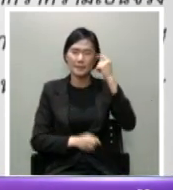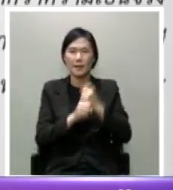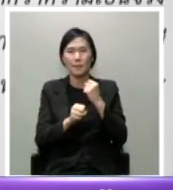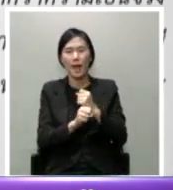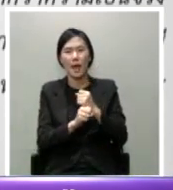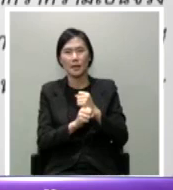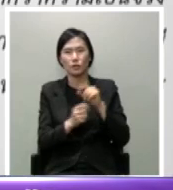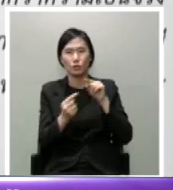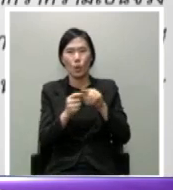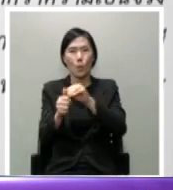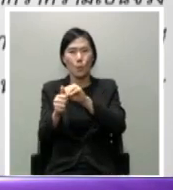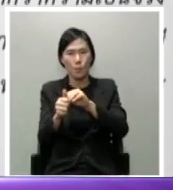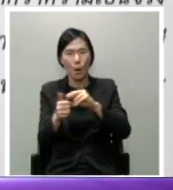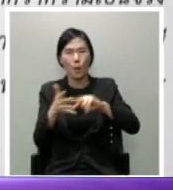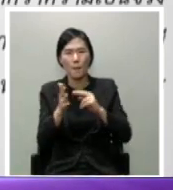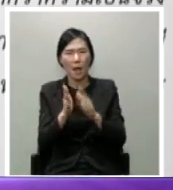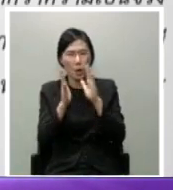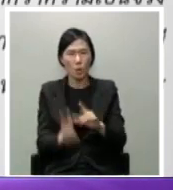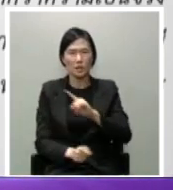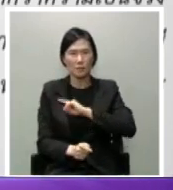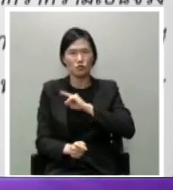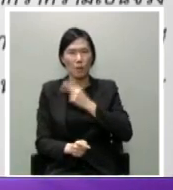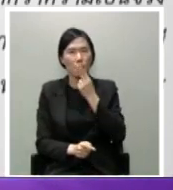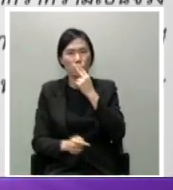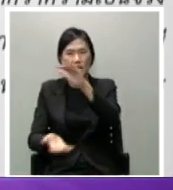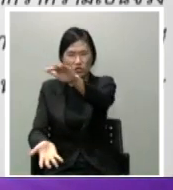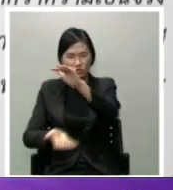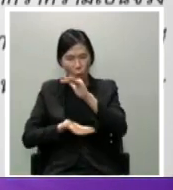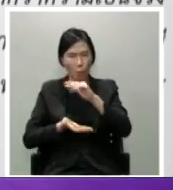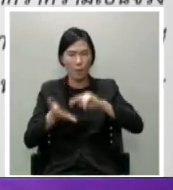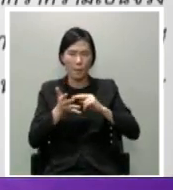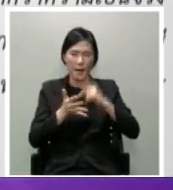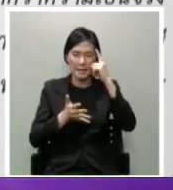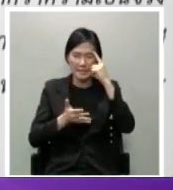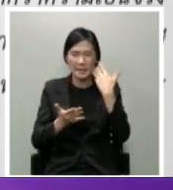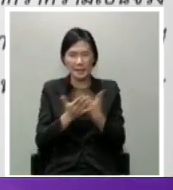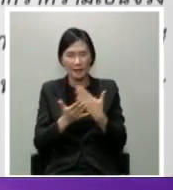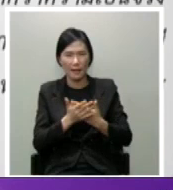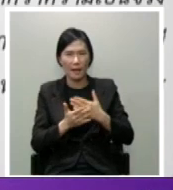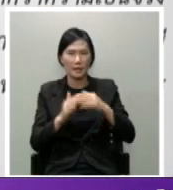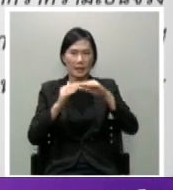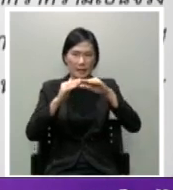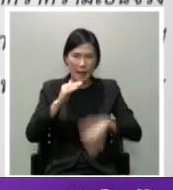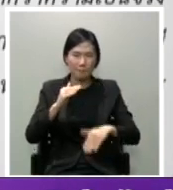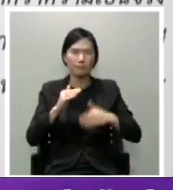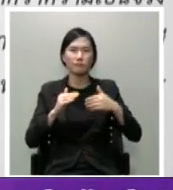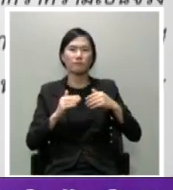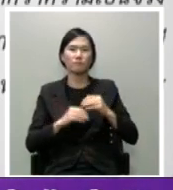กับผู้นำเข้าบุหรี่จากประเทศฟิลิปปินส์ในข้อหาสำแดงราคาศุลกากรต่ำกว่าความเป็น